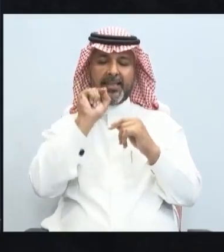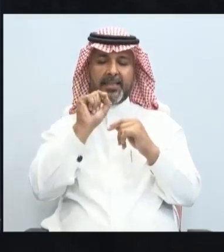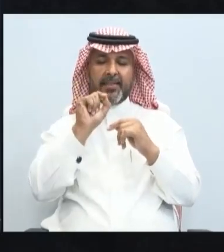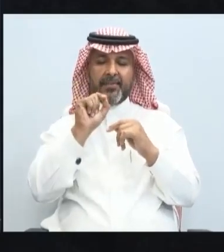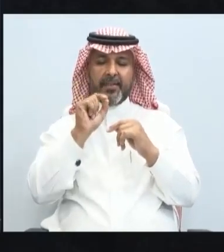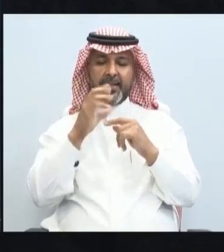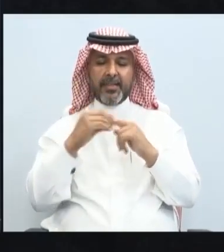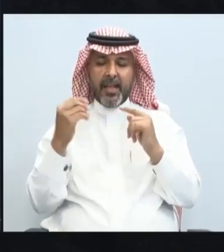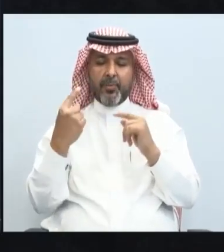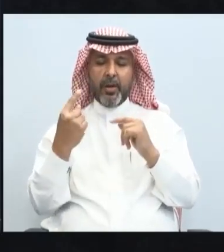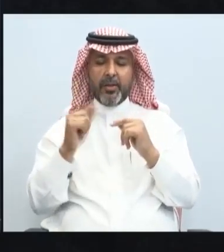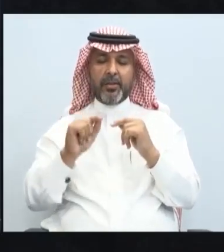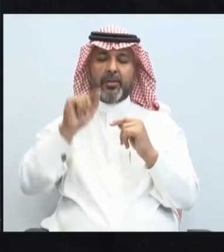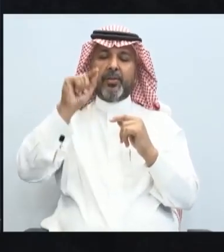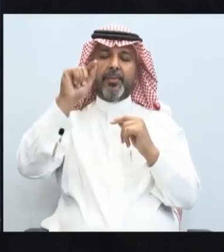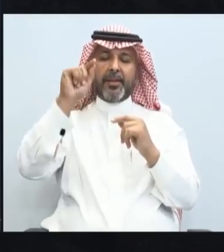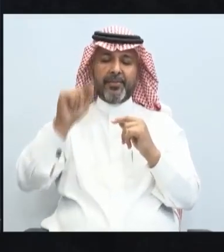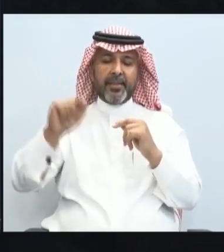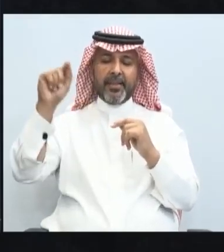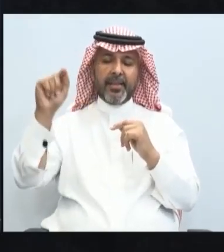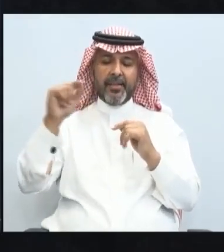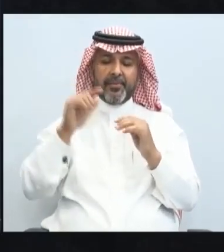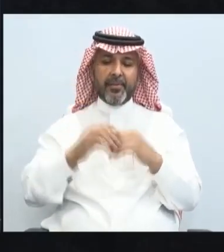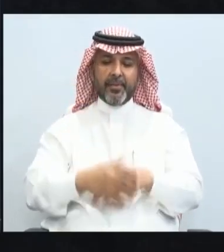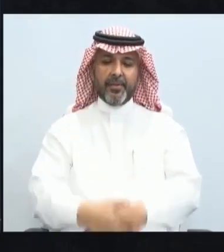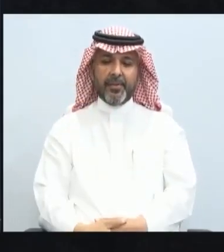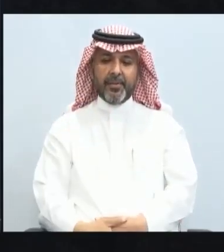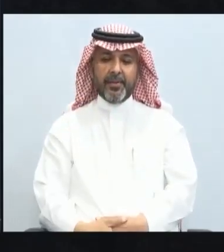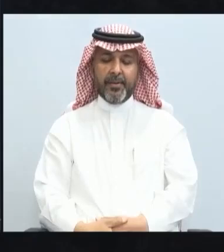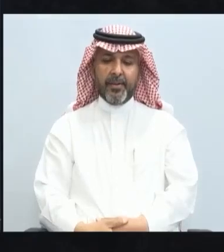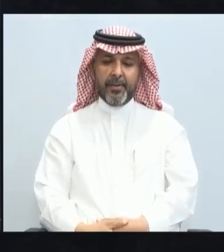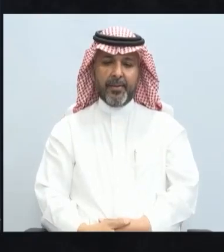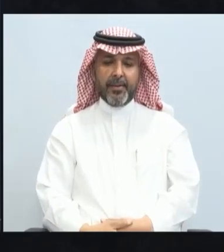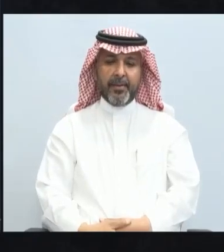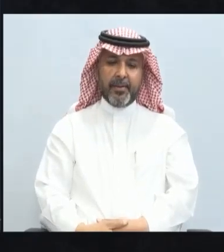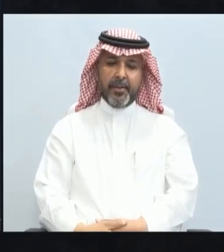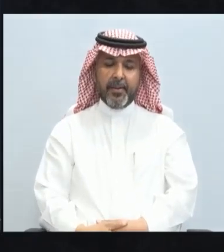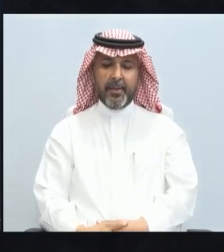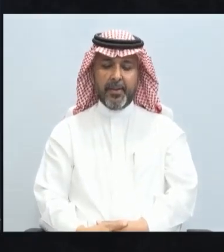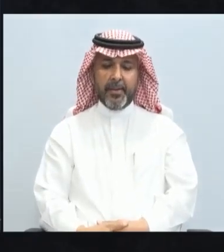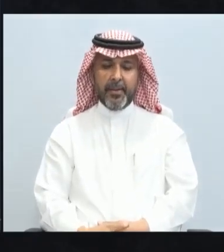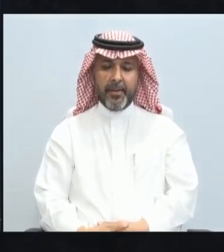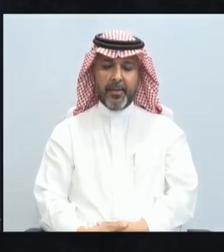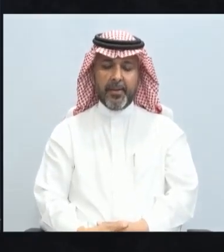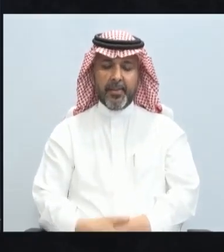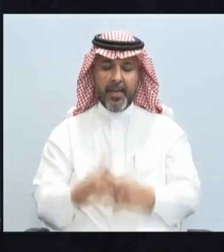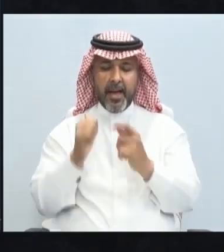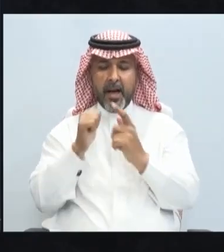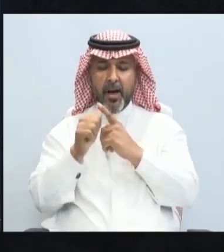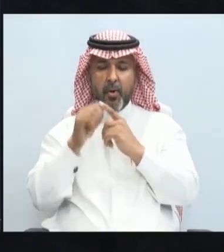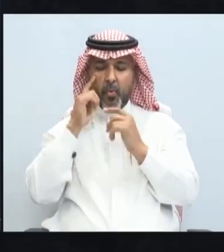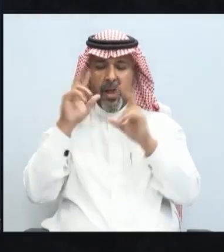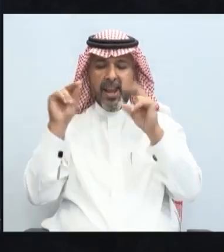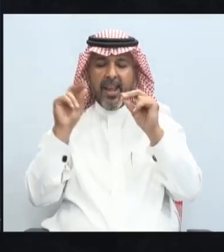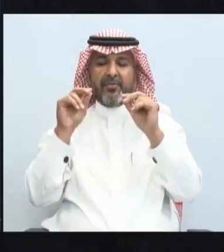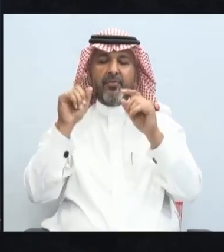حول نقطه الاصل وداله الكوساين تكون متماثله حول محور واي لاحظنا خصائص هذه الدوال